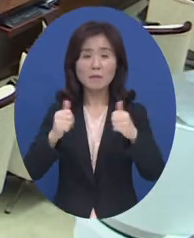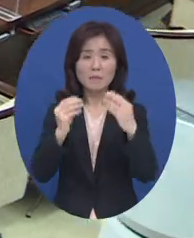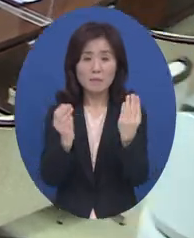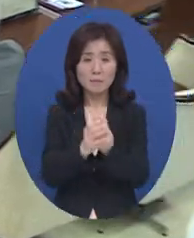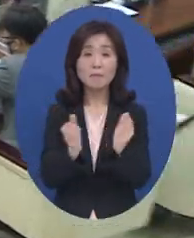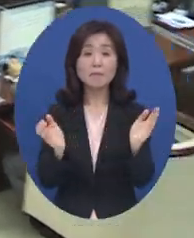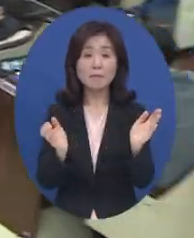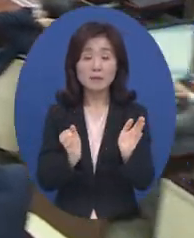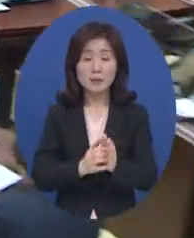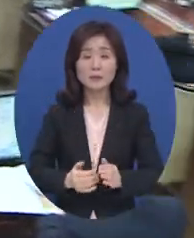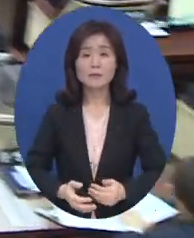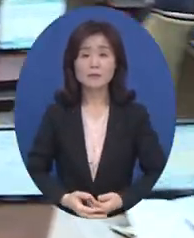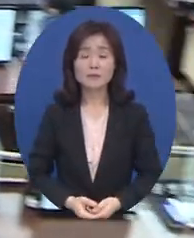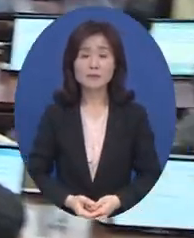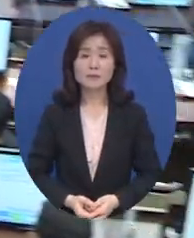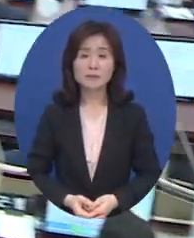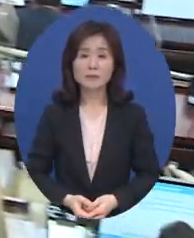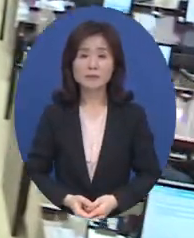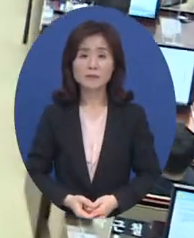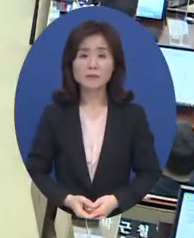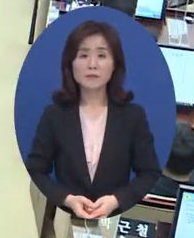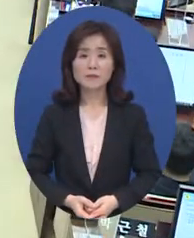경기 gtv 구형 술입니다